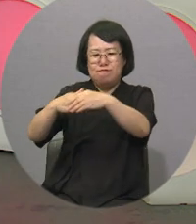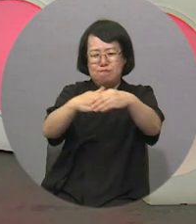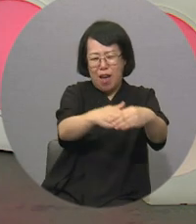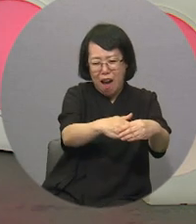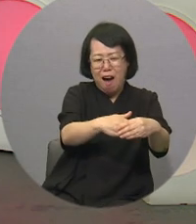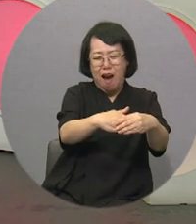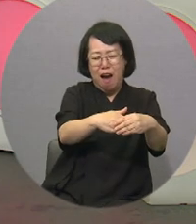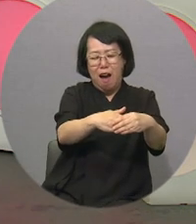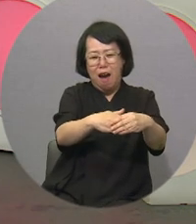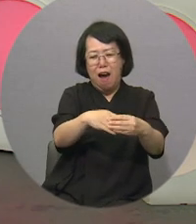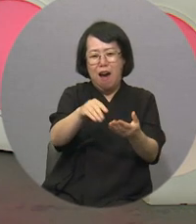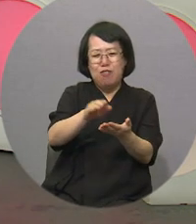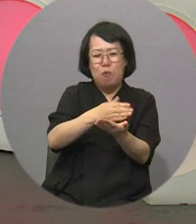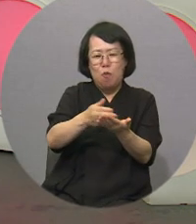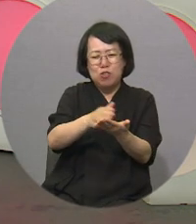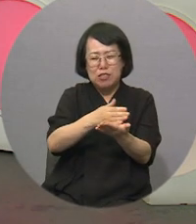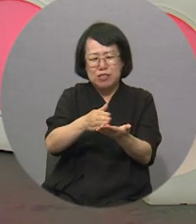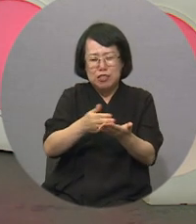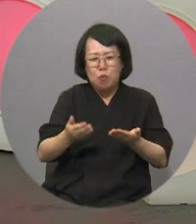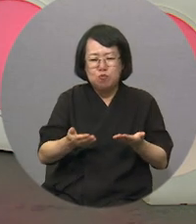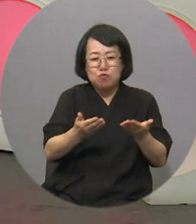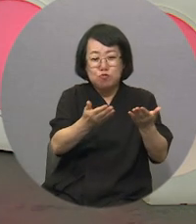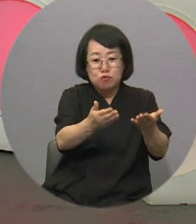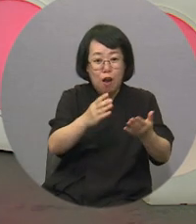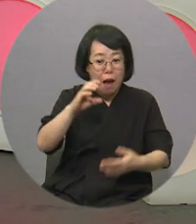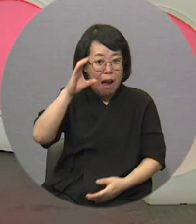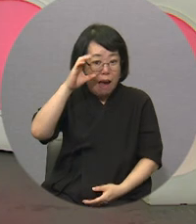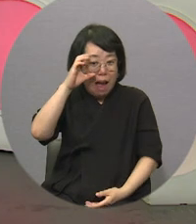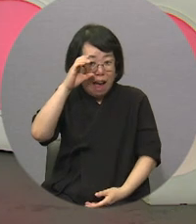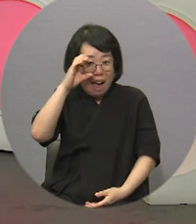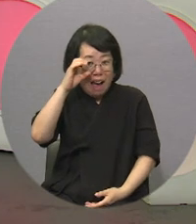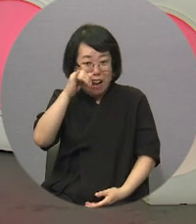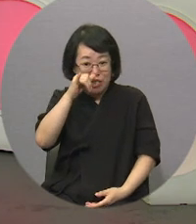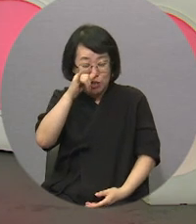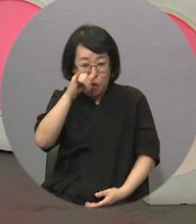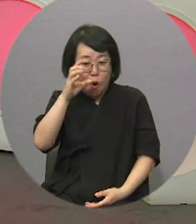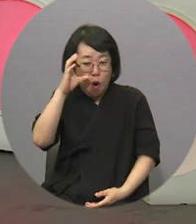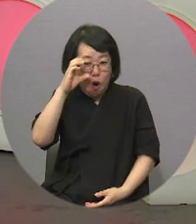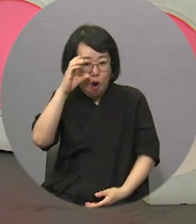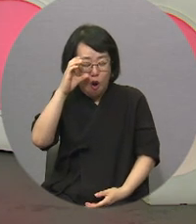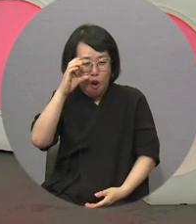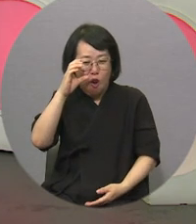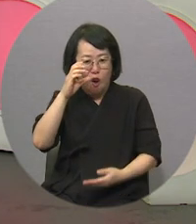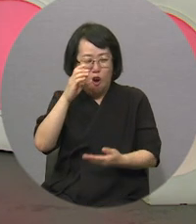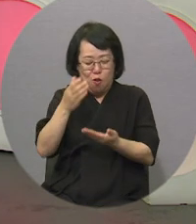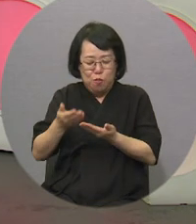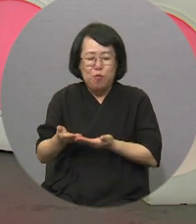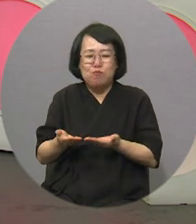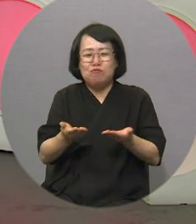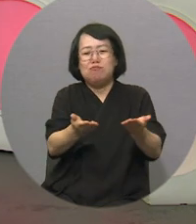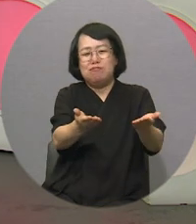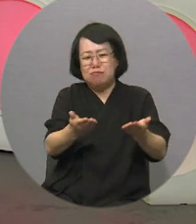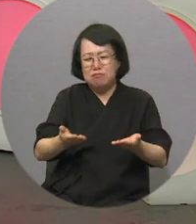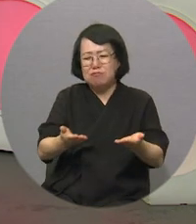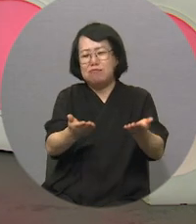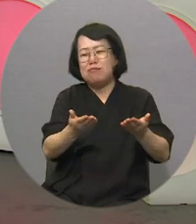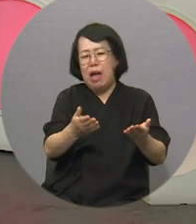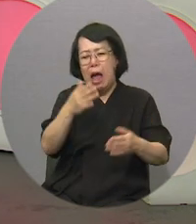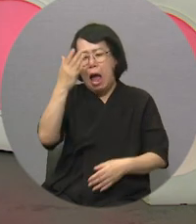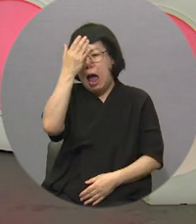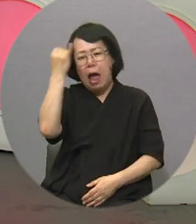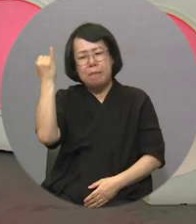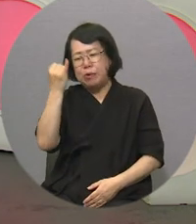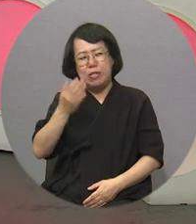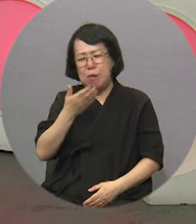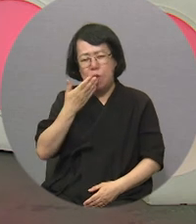먹는 제 앞에 삶은 달걀을 슬쩍 밀어주셨습니다. 아유 할머니는 달걀